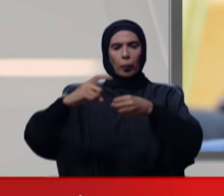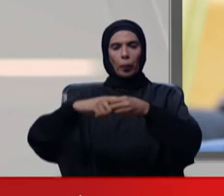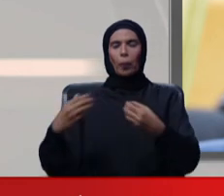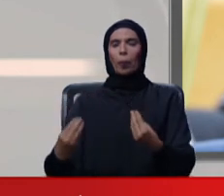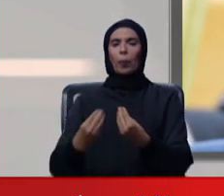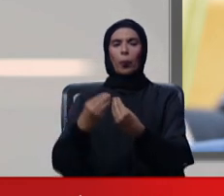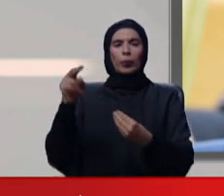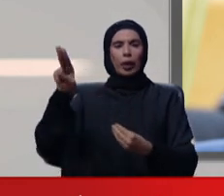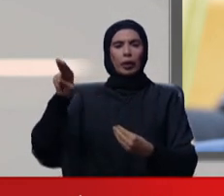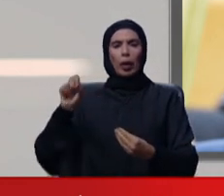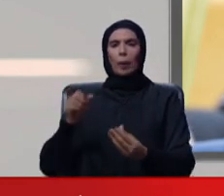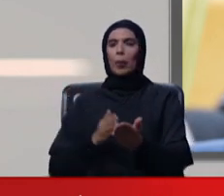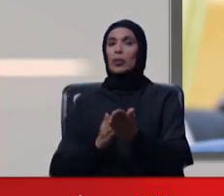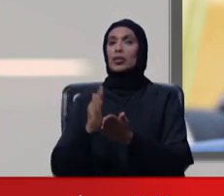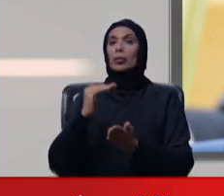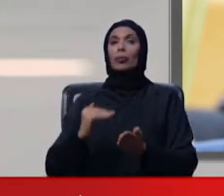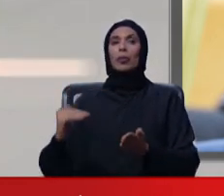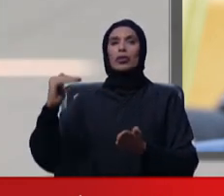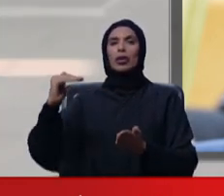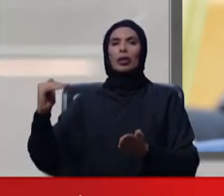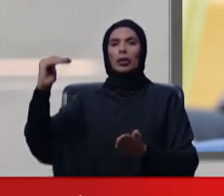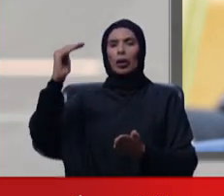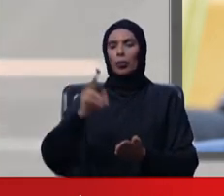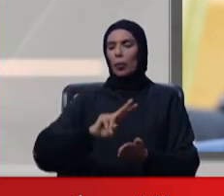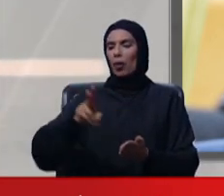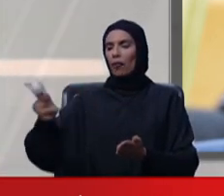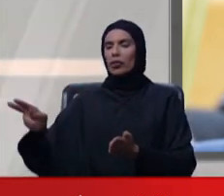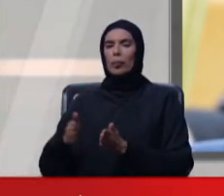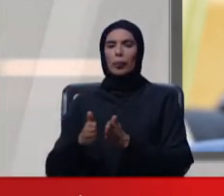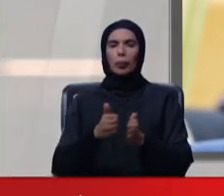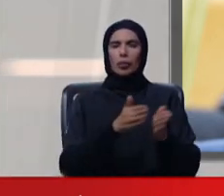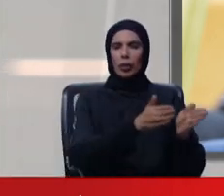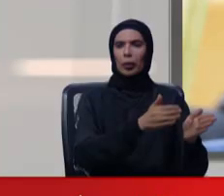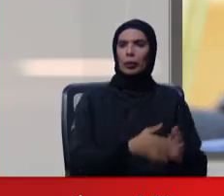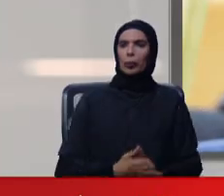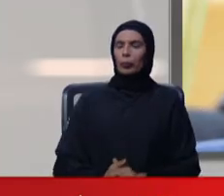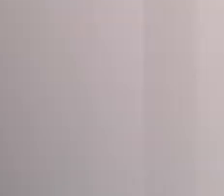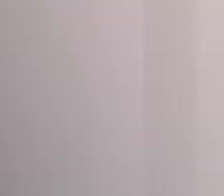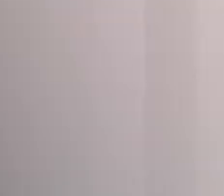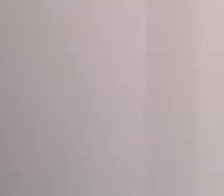الأمم المتحدة للمضي بمسيرة التقدم في جميع المجالات.